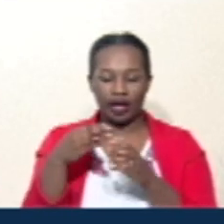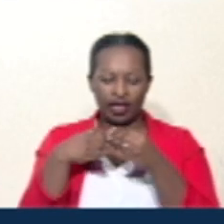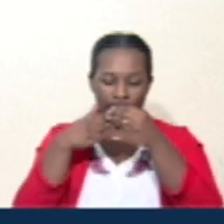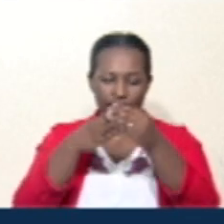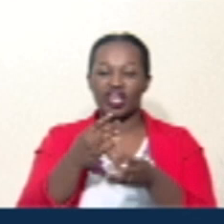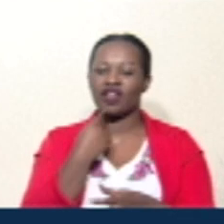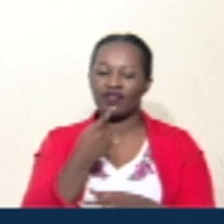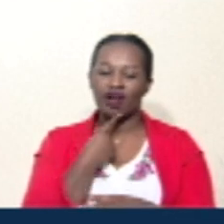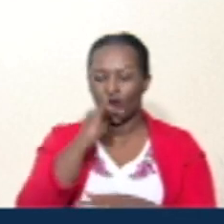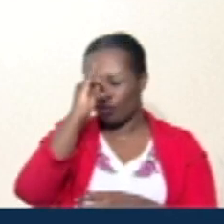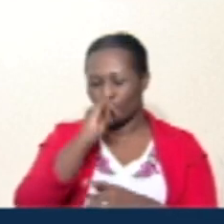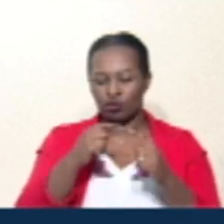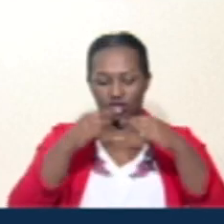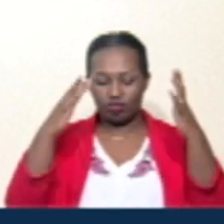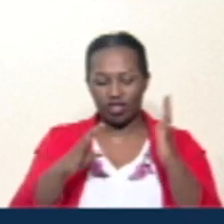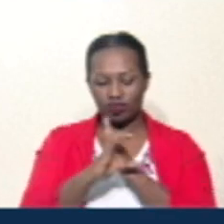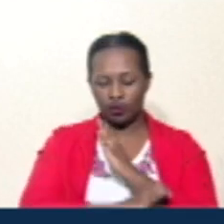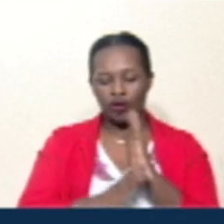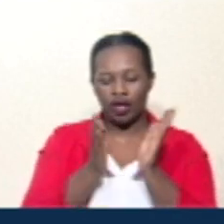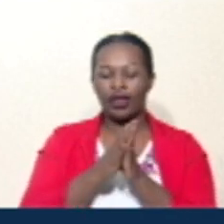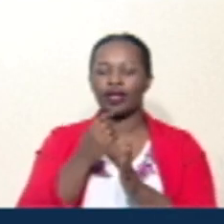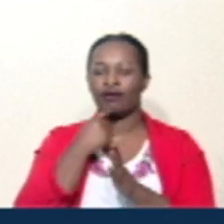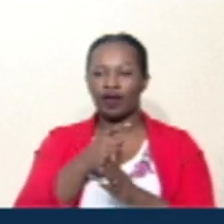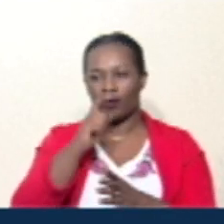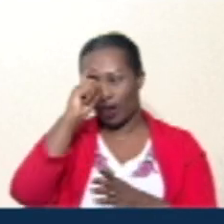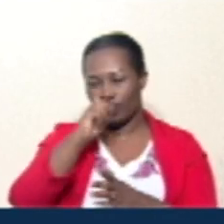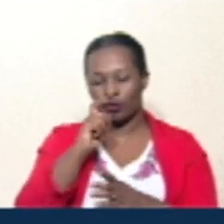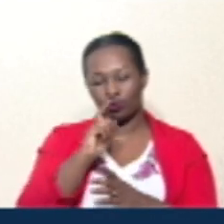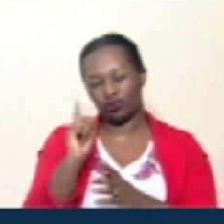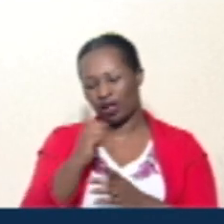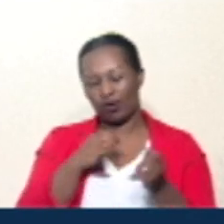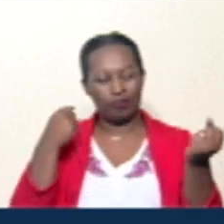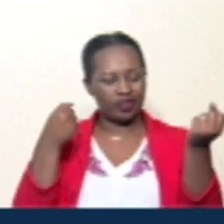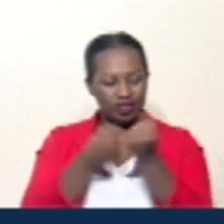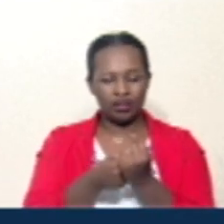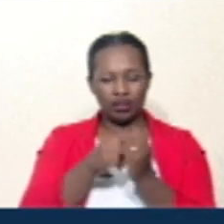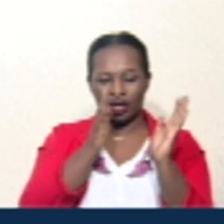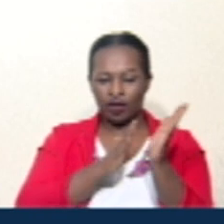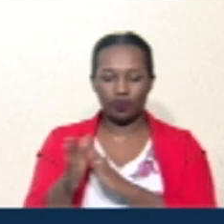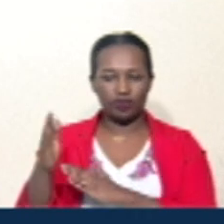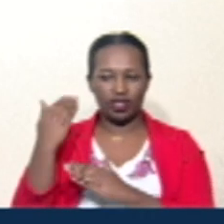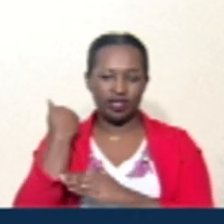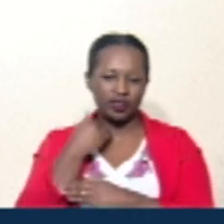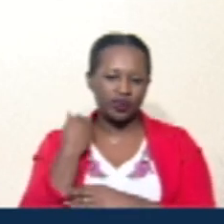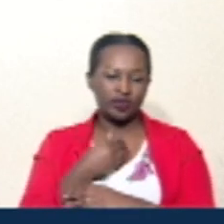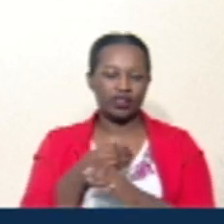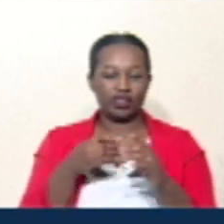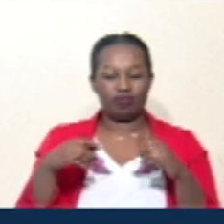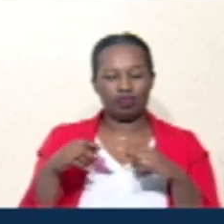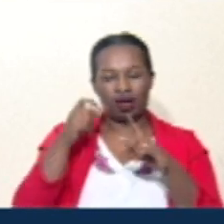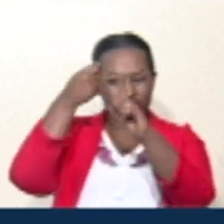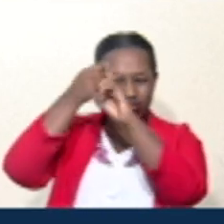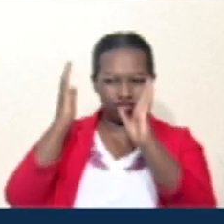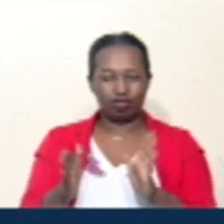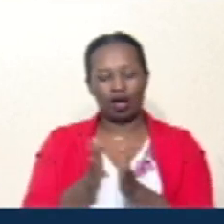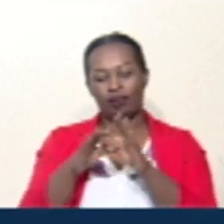w'igihugu ndetse kanavuga ko abahutu batari bashyigikiye umugambi wa Jenoside impimbanyi z'uburenganzira bwa muntu ndetse n'abari mu mashyaka ataravugaga rumwe na